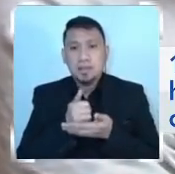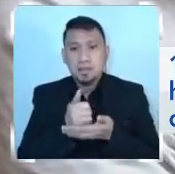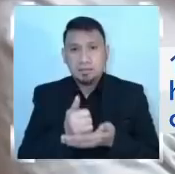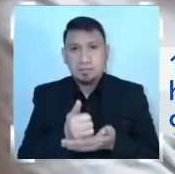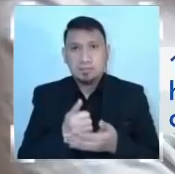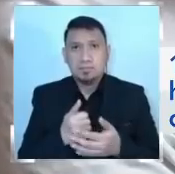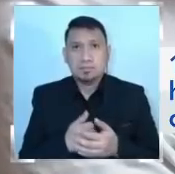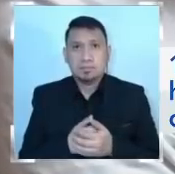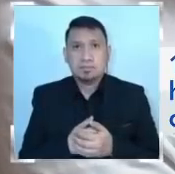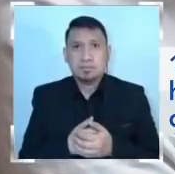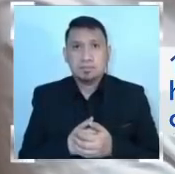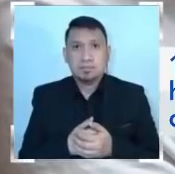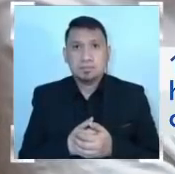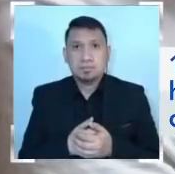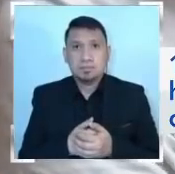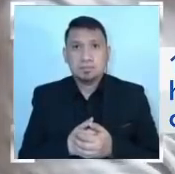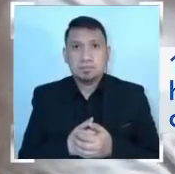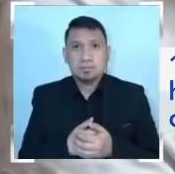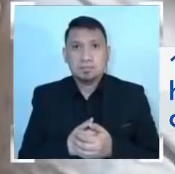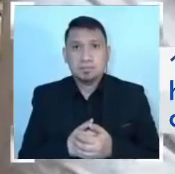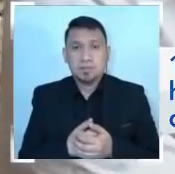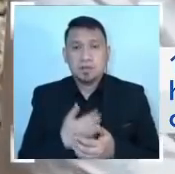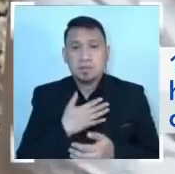Huwag na kayo magtakipan.